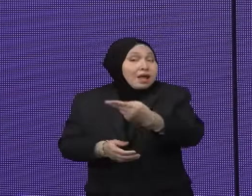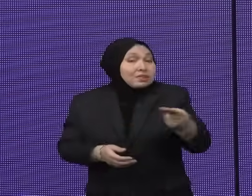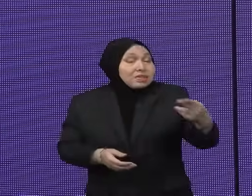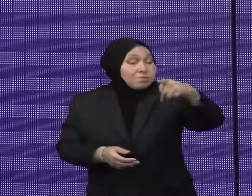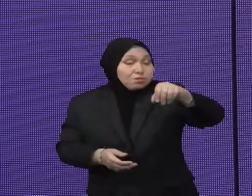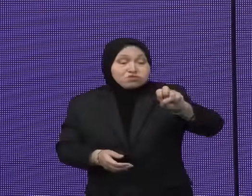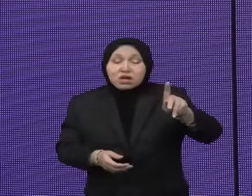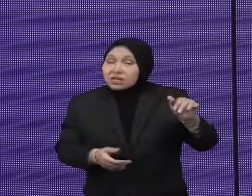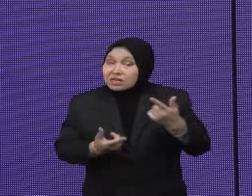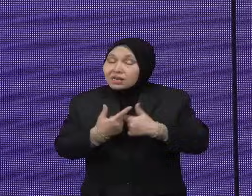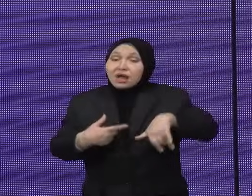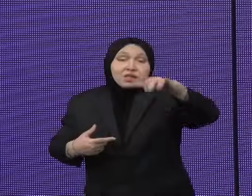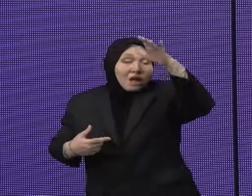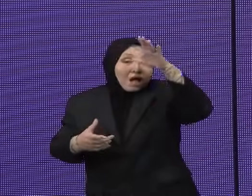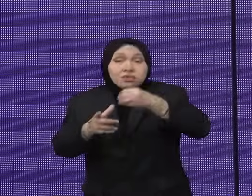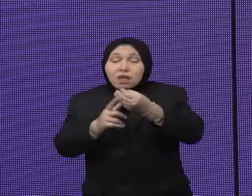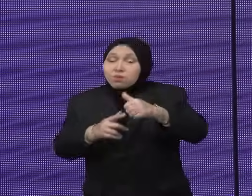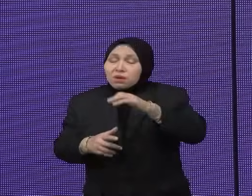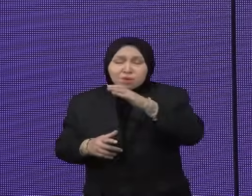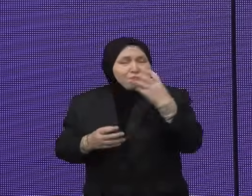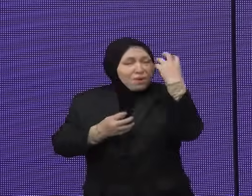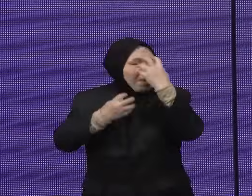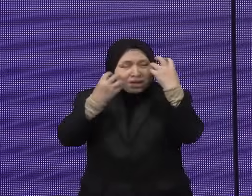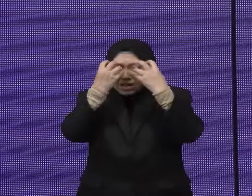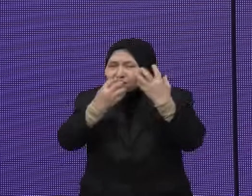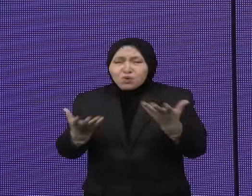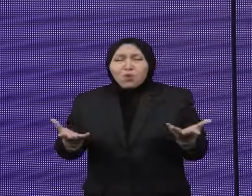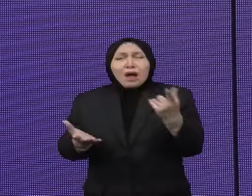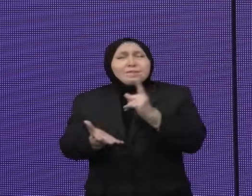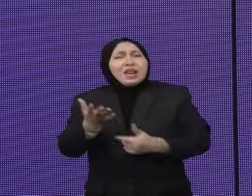si ayah ataupun daripada si ibu? Keliru, ya. Apalagi kesan